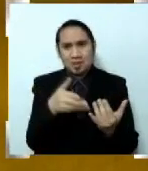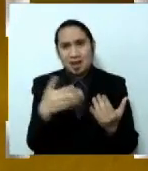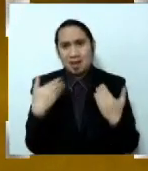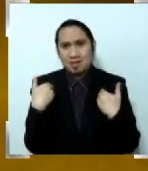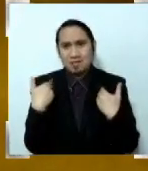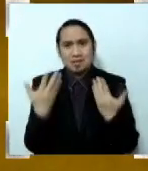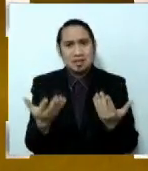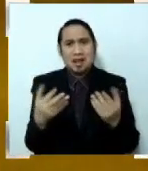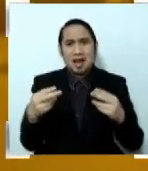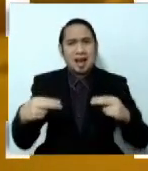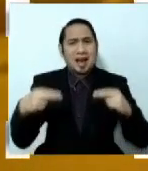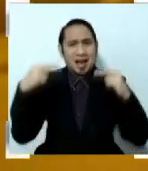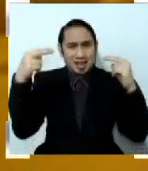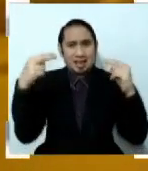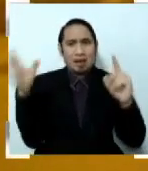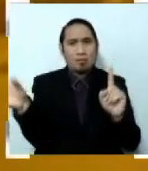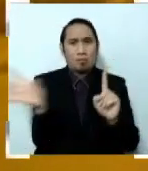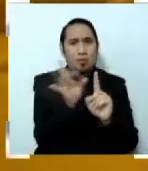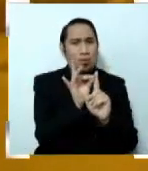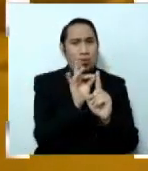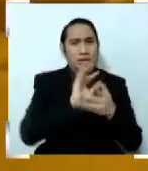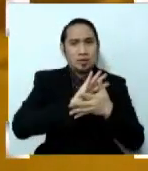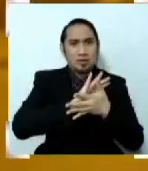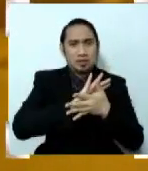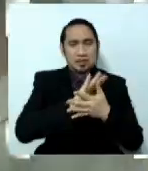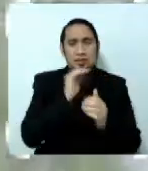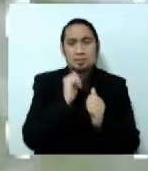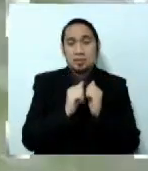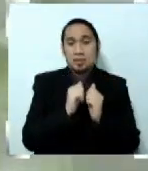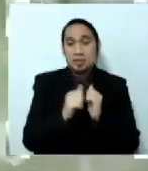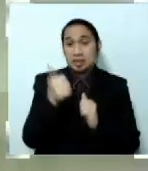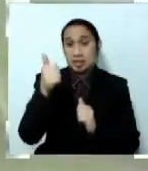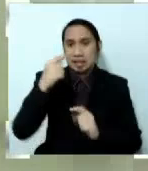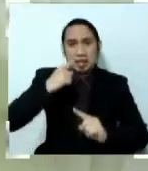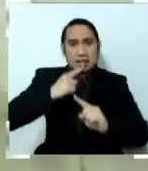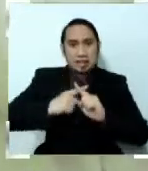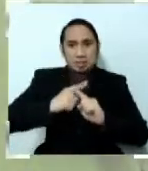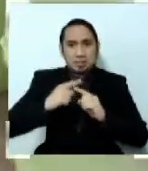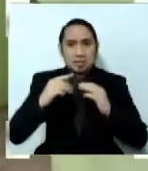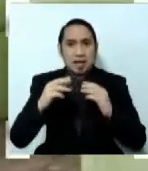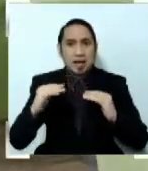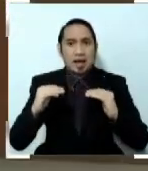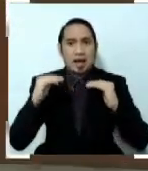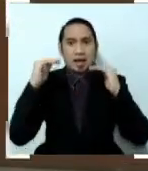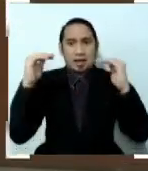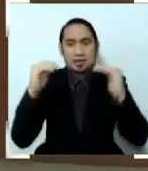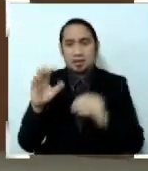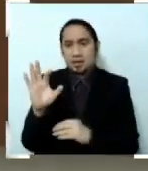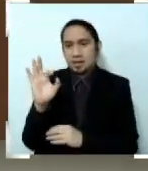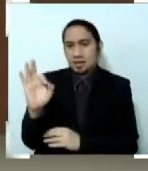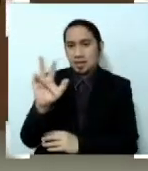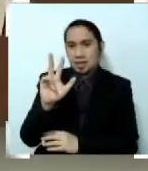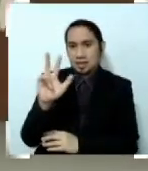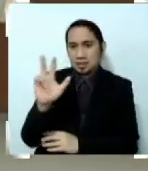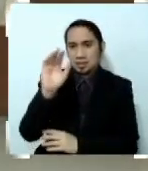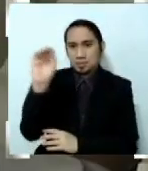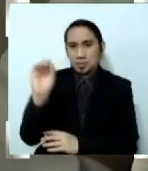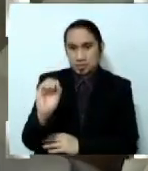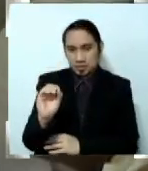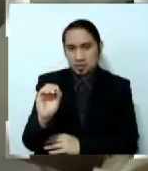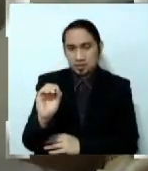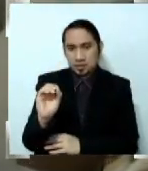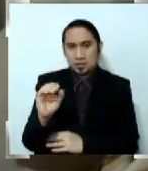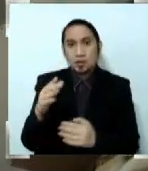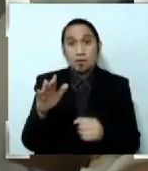Indonesia. 10 beses na mataas kumpara nung simula ng Hunyo. Umabot sa 93% ang hospital capacity sa kabisera